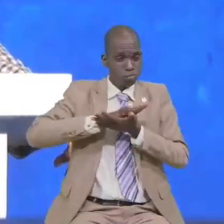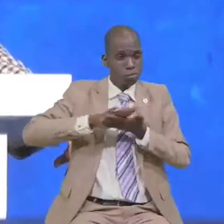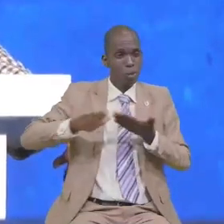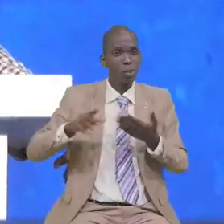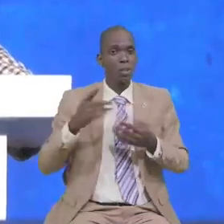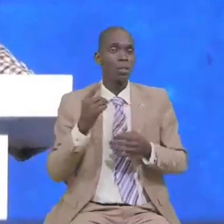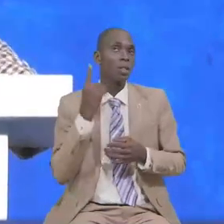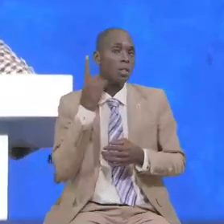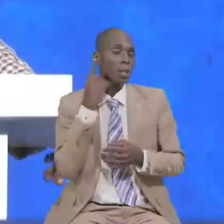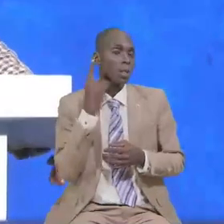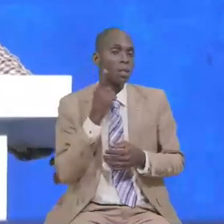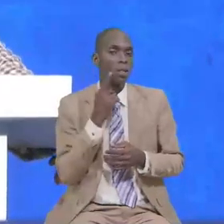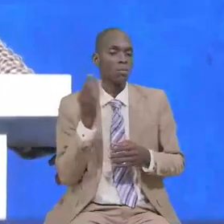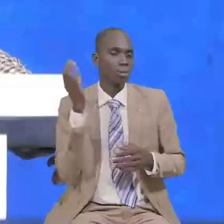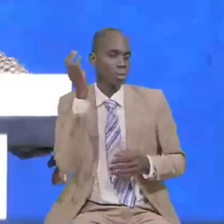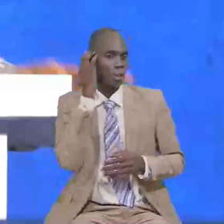sourds entendent,